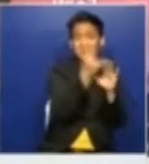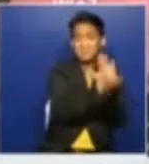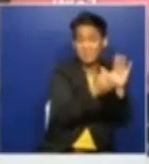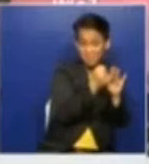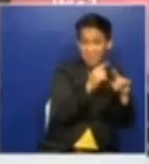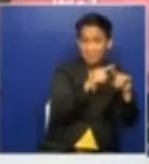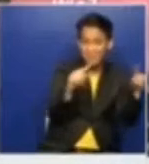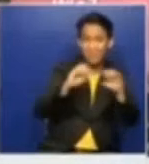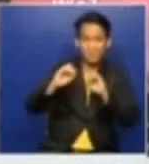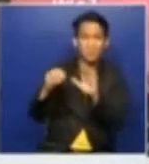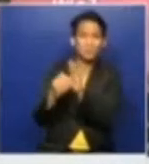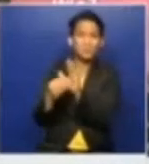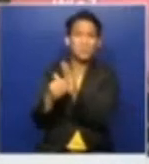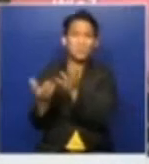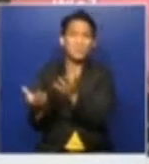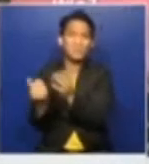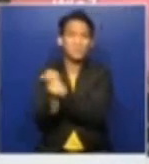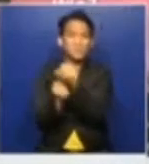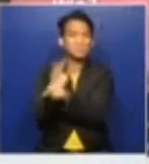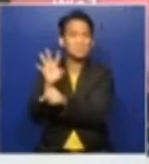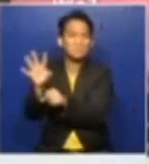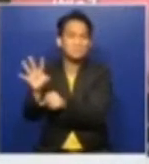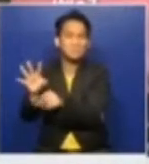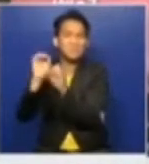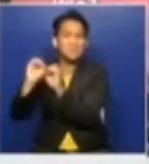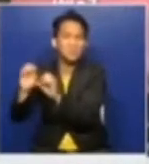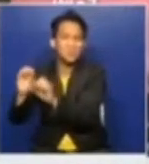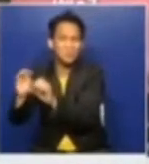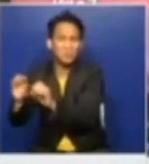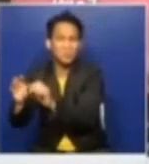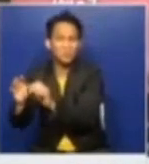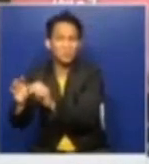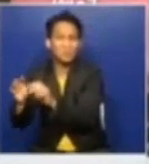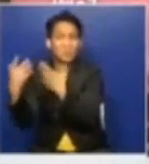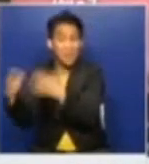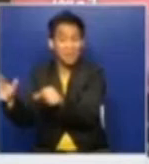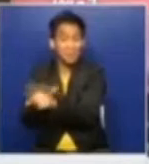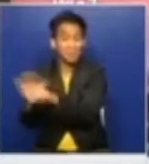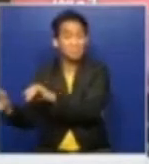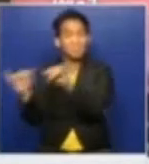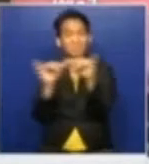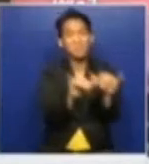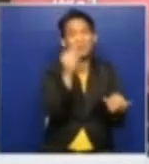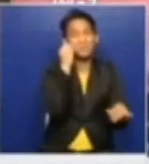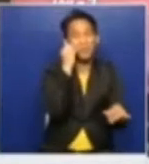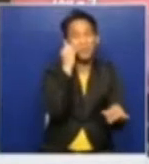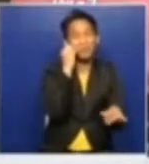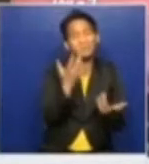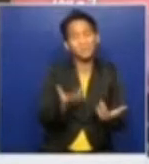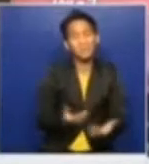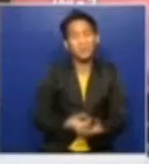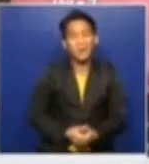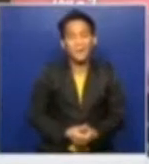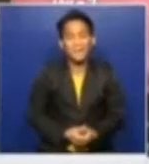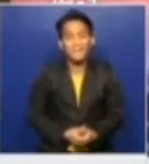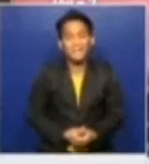ปีเมื่อก่อนใช้ประเมินแค่2ปีแต่ตัวนี้กลายเป็น4ปีซึ่งการที่เ